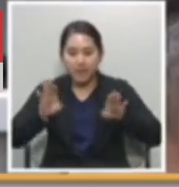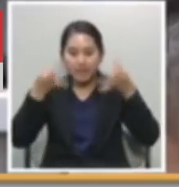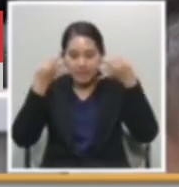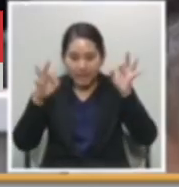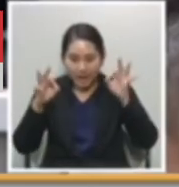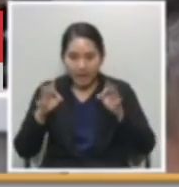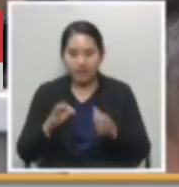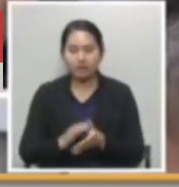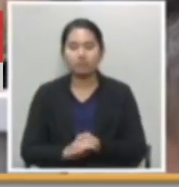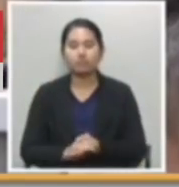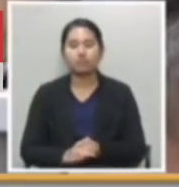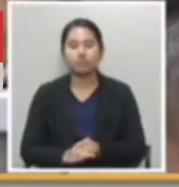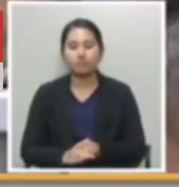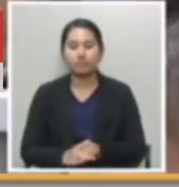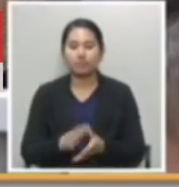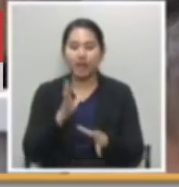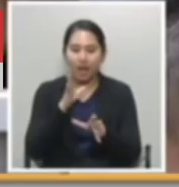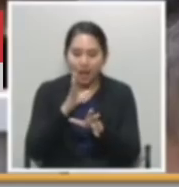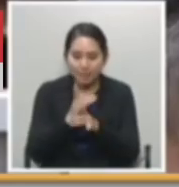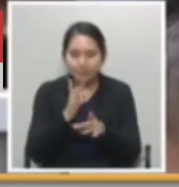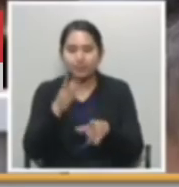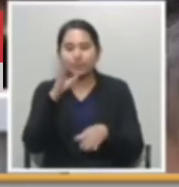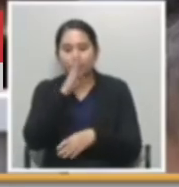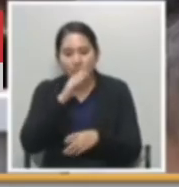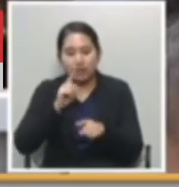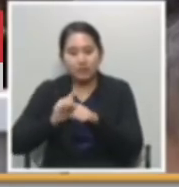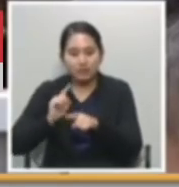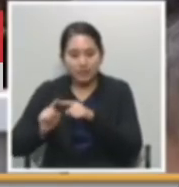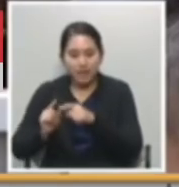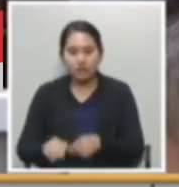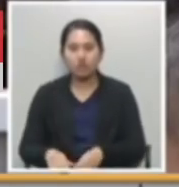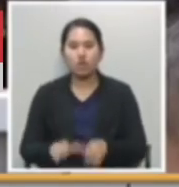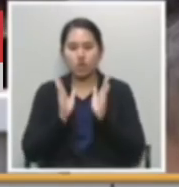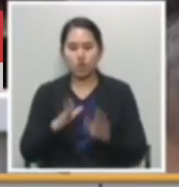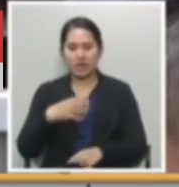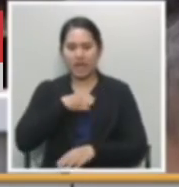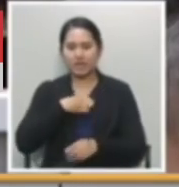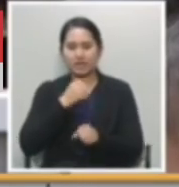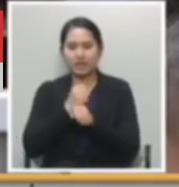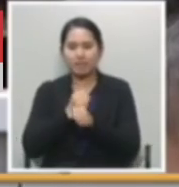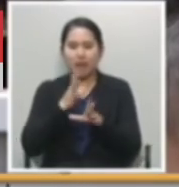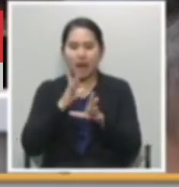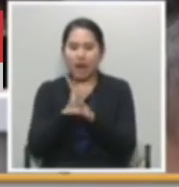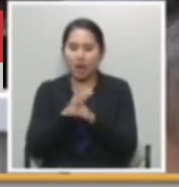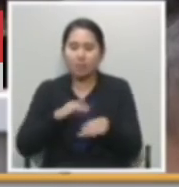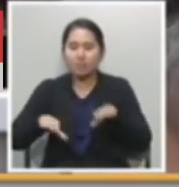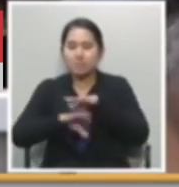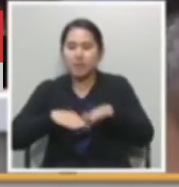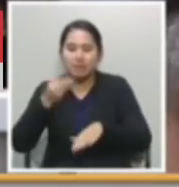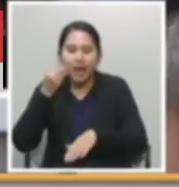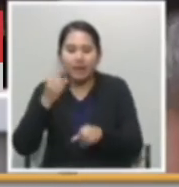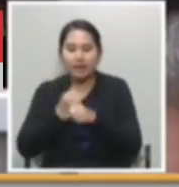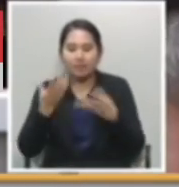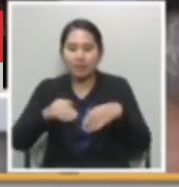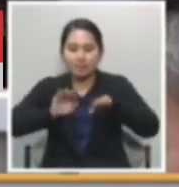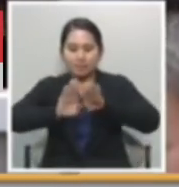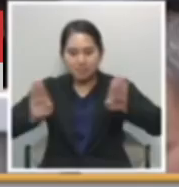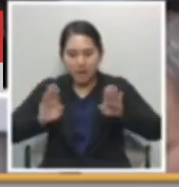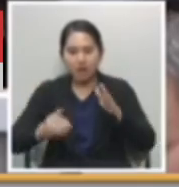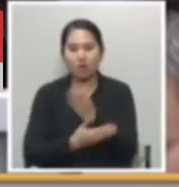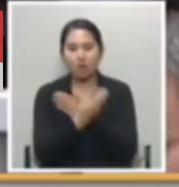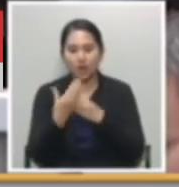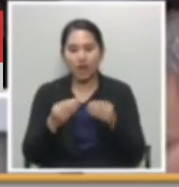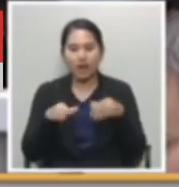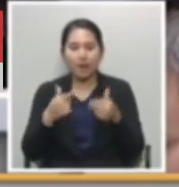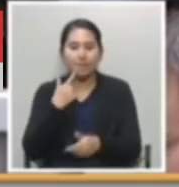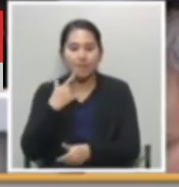ใช่ผูกขายกับเจ้าสัวรายหนึ่งรายใดคนอยากจะทำสุราพื้นบ้านน่ะทำไม่ได้โอ้โหรับประกันได้เลยเปิดจริงๆจะทำได้อร่อยกว่าเ